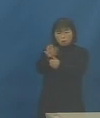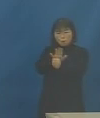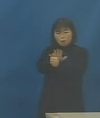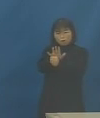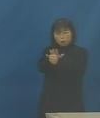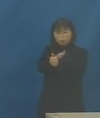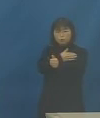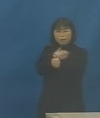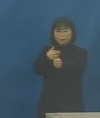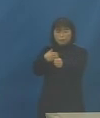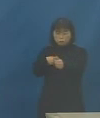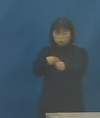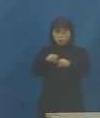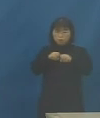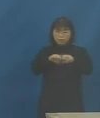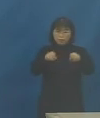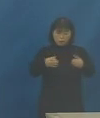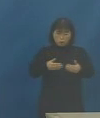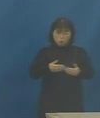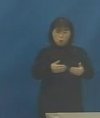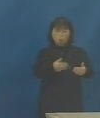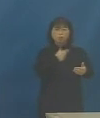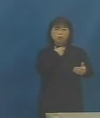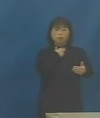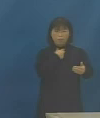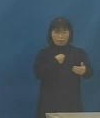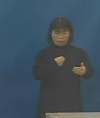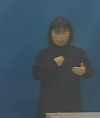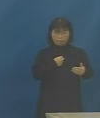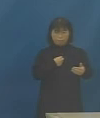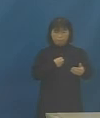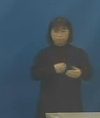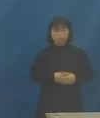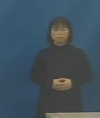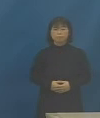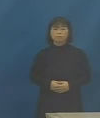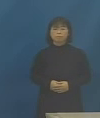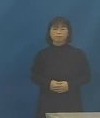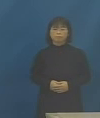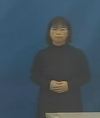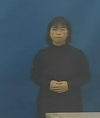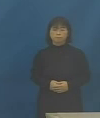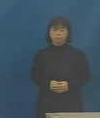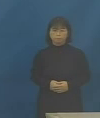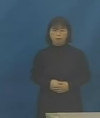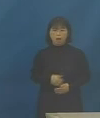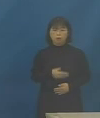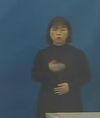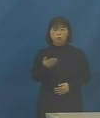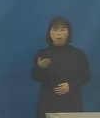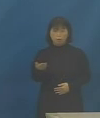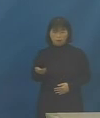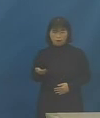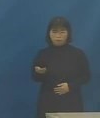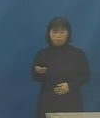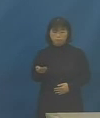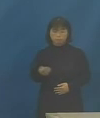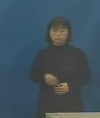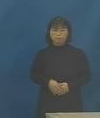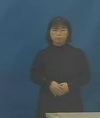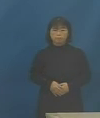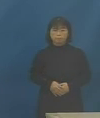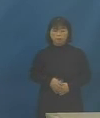プロモーションを進めていきたいとおもいますそれからへまあこの